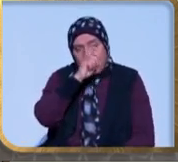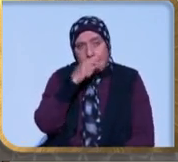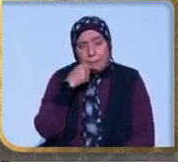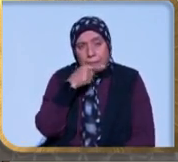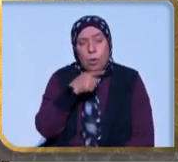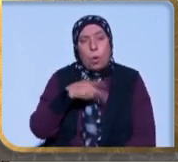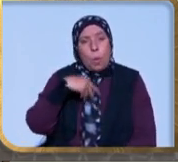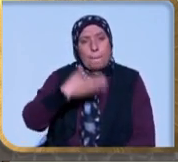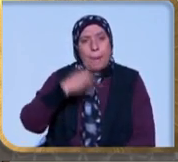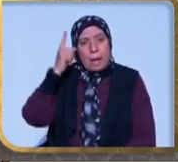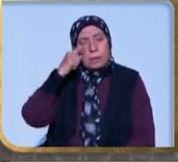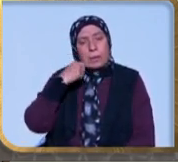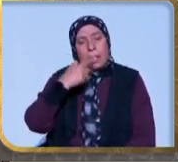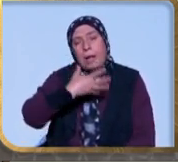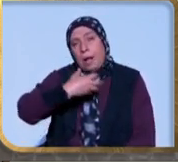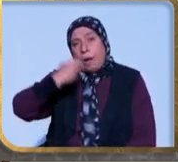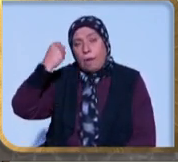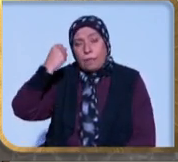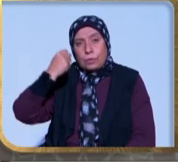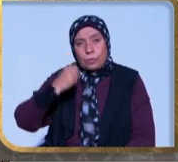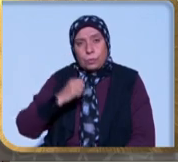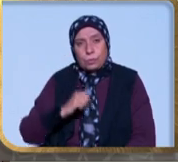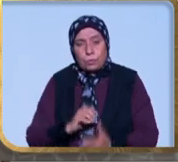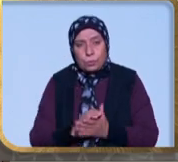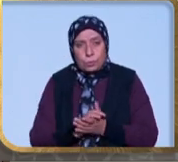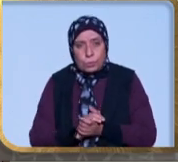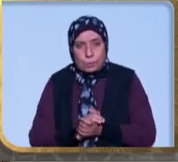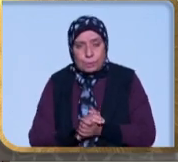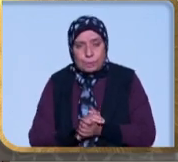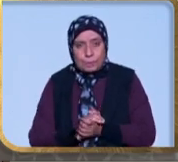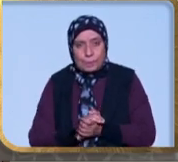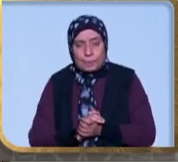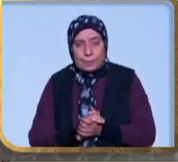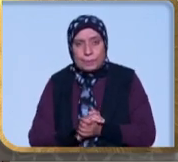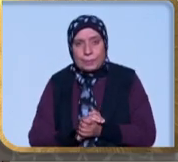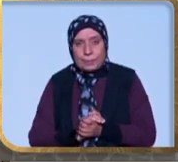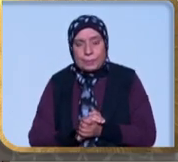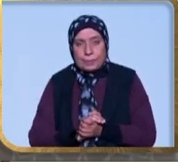للكافرين ثم أخذتهم،